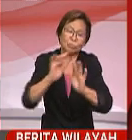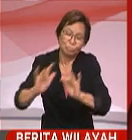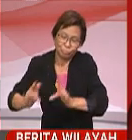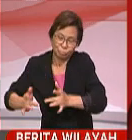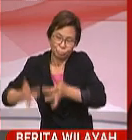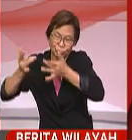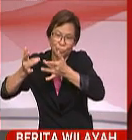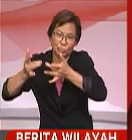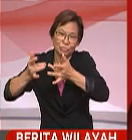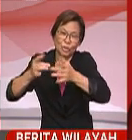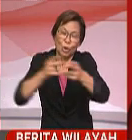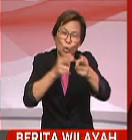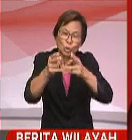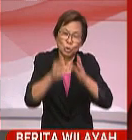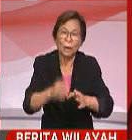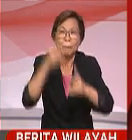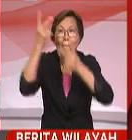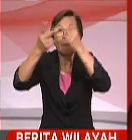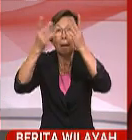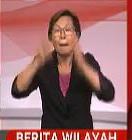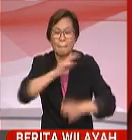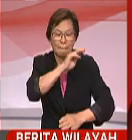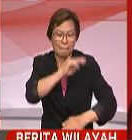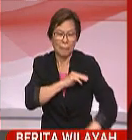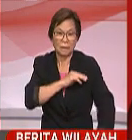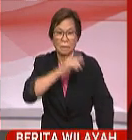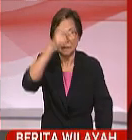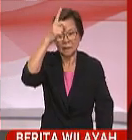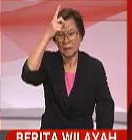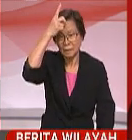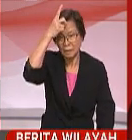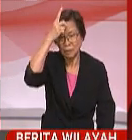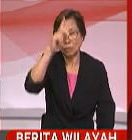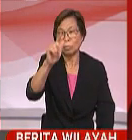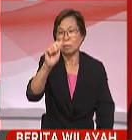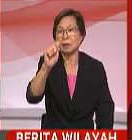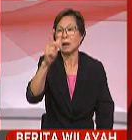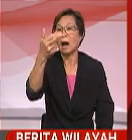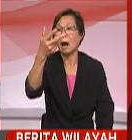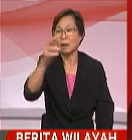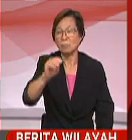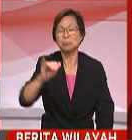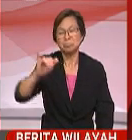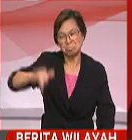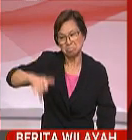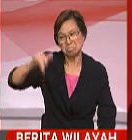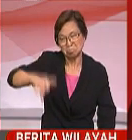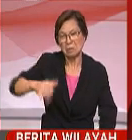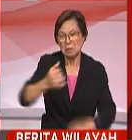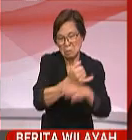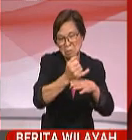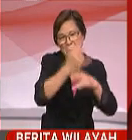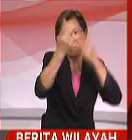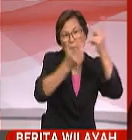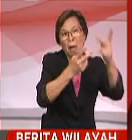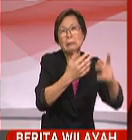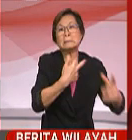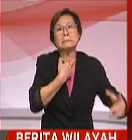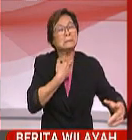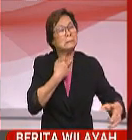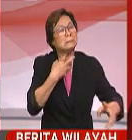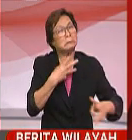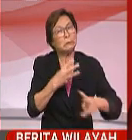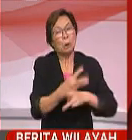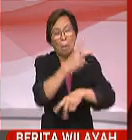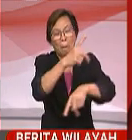meringankan beban penggiat industri pelancongan. Menterinya Dato' Abdul Karim Rahman Hamzah berkata tidak dinafikan industri pelancongan terjejas